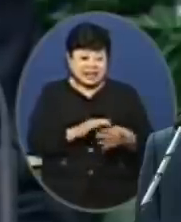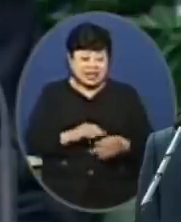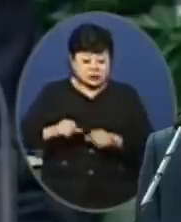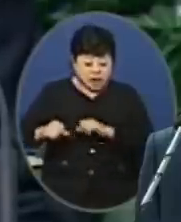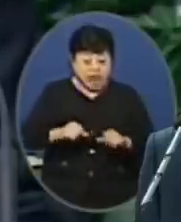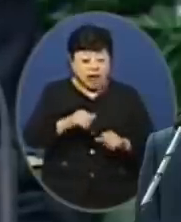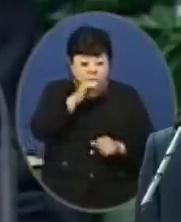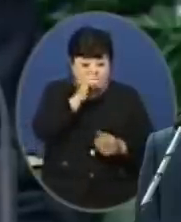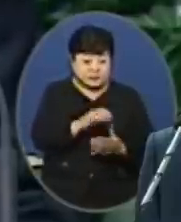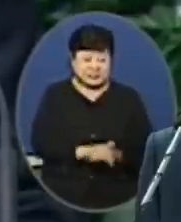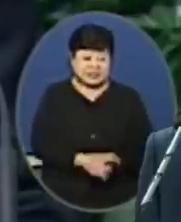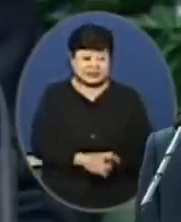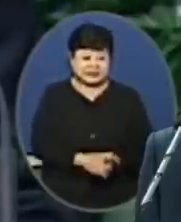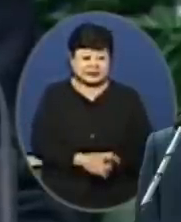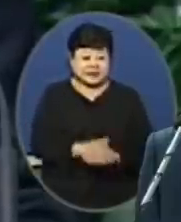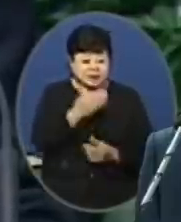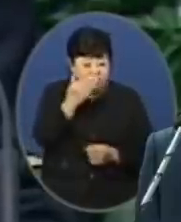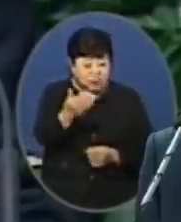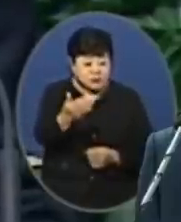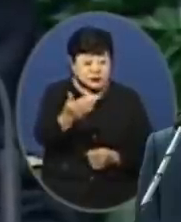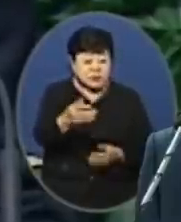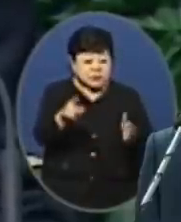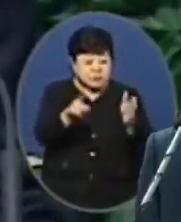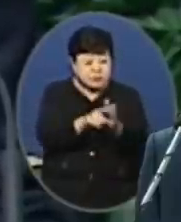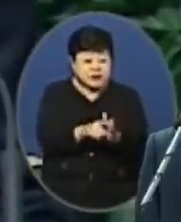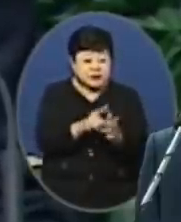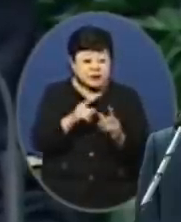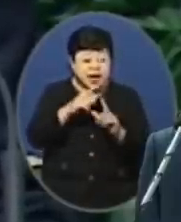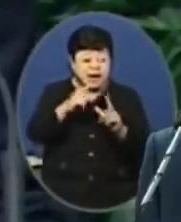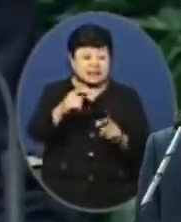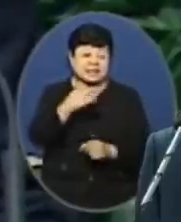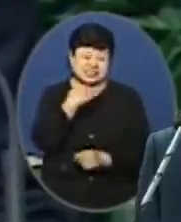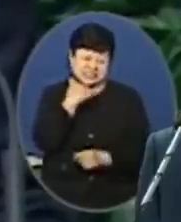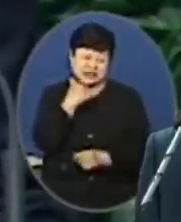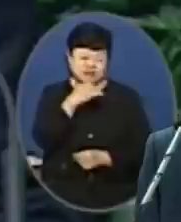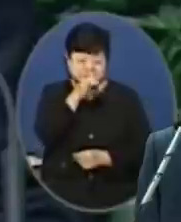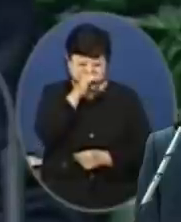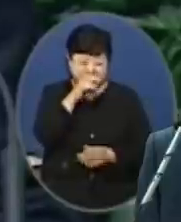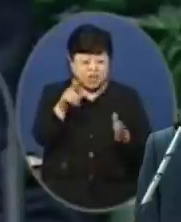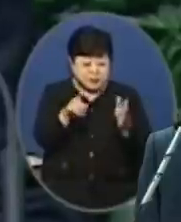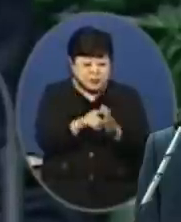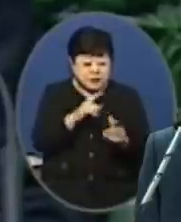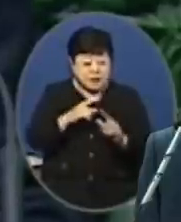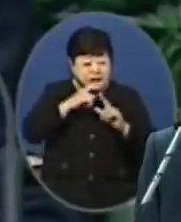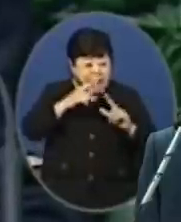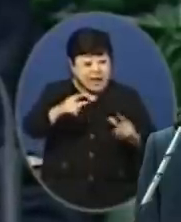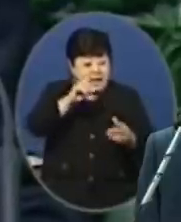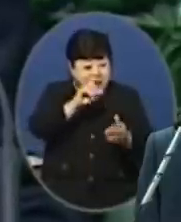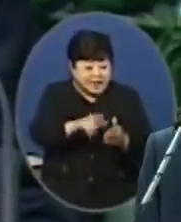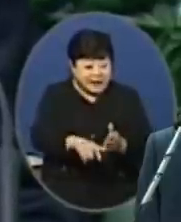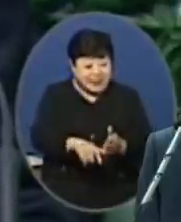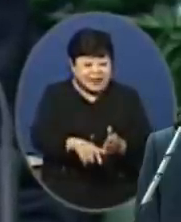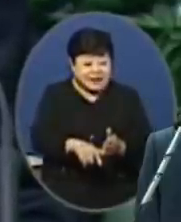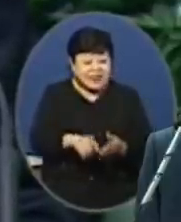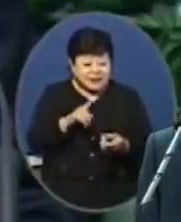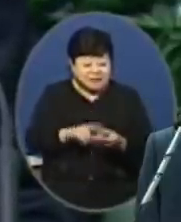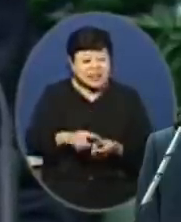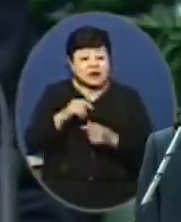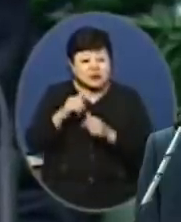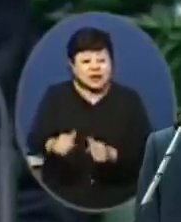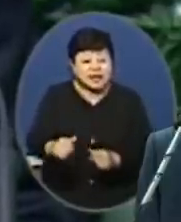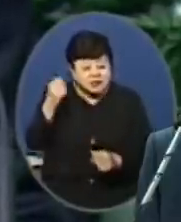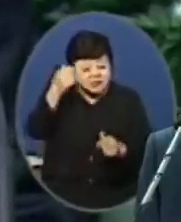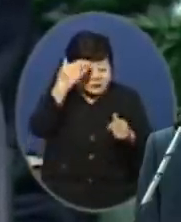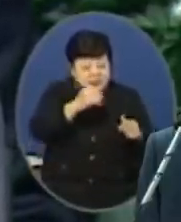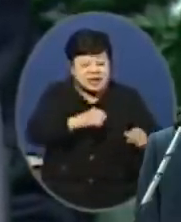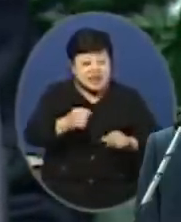역사하고 계신 것입니다. 여러분이 믿음으로 말하기를 기다리는 것입니다. 믿음으로 말하면 그 따라서